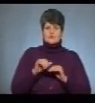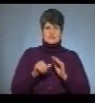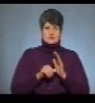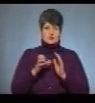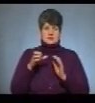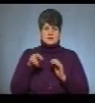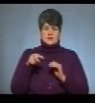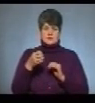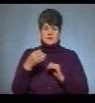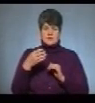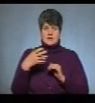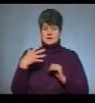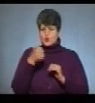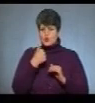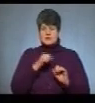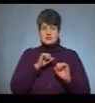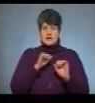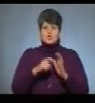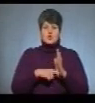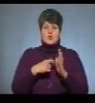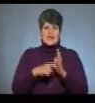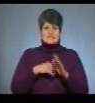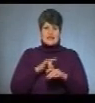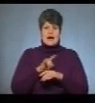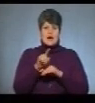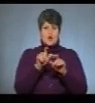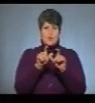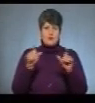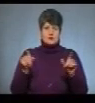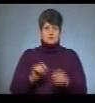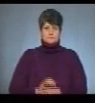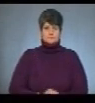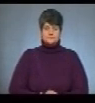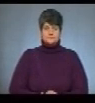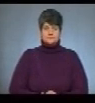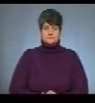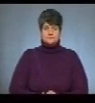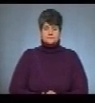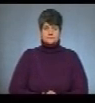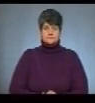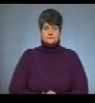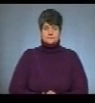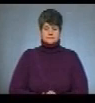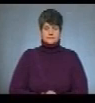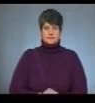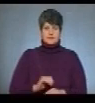року, захищаючи Донецький аеропорт. Детальніше про це у сюжеті Тараса Бурка.